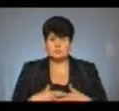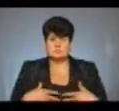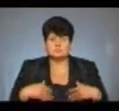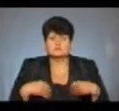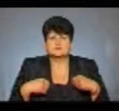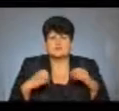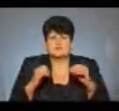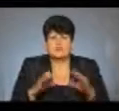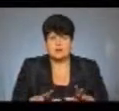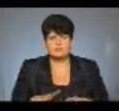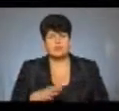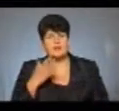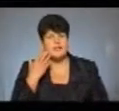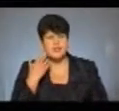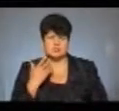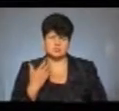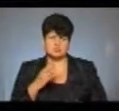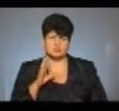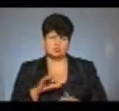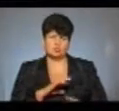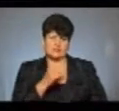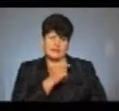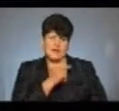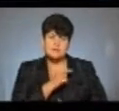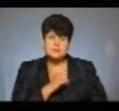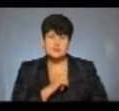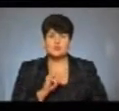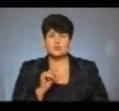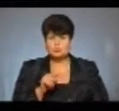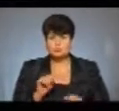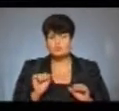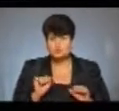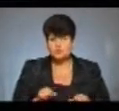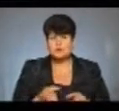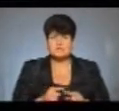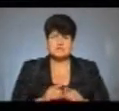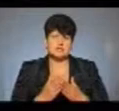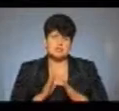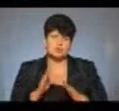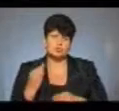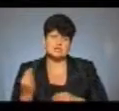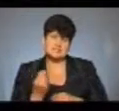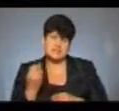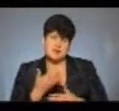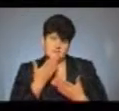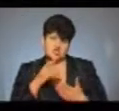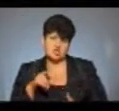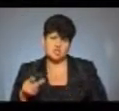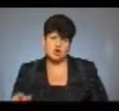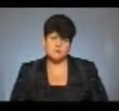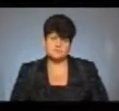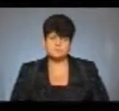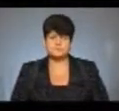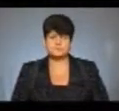і ставало трошки легше, перебуваючи там. Тому, можливо, ця книжка і буде цікава читачам. Богдан